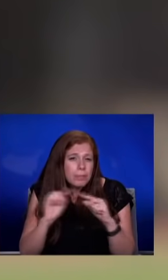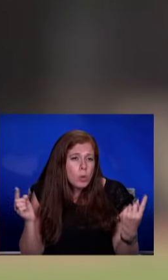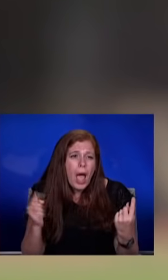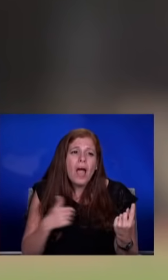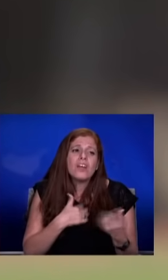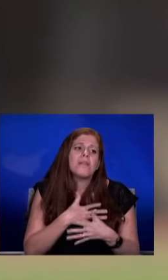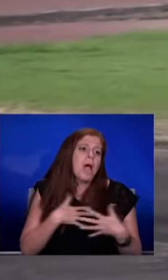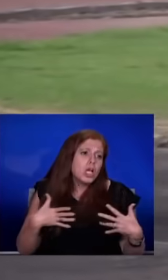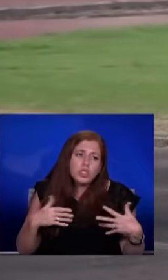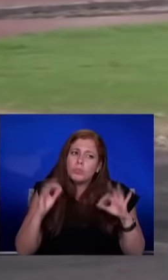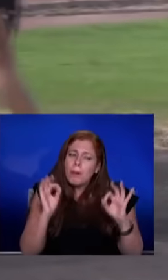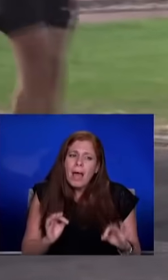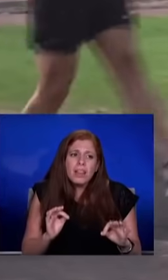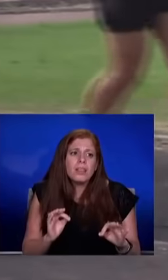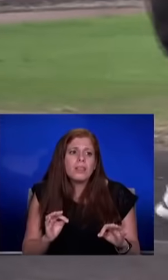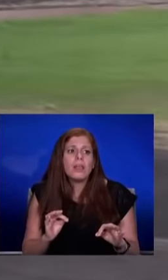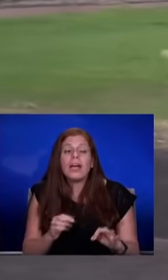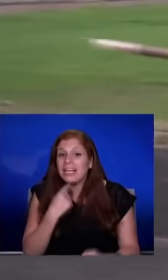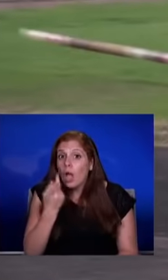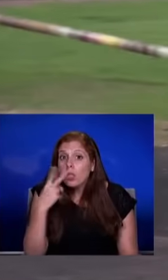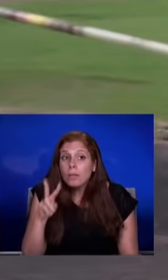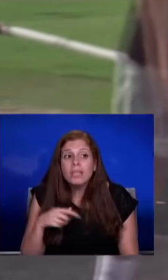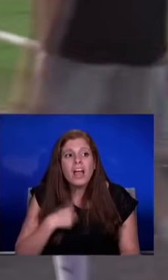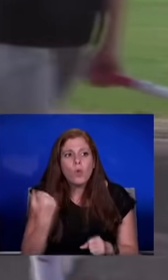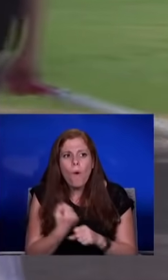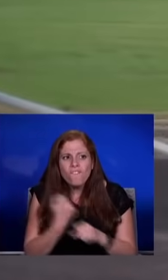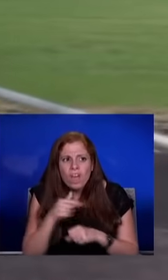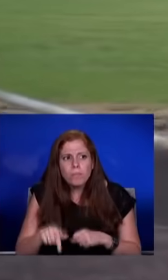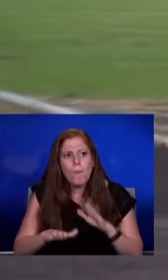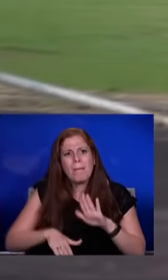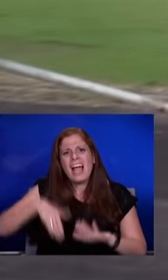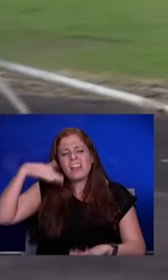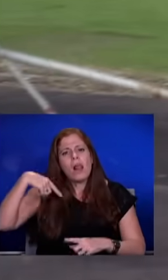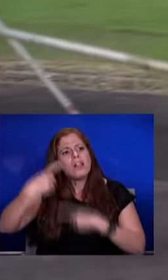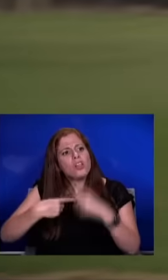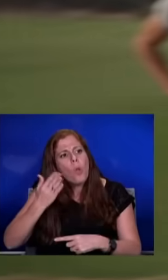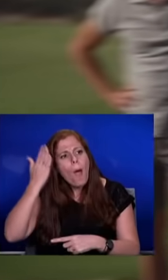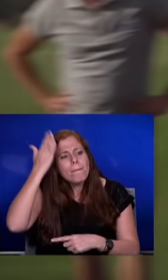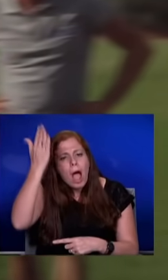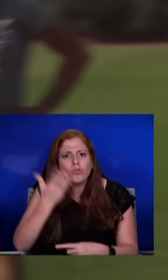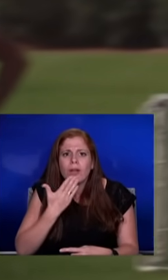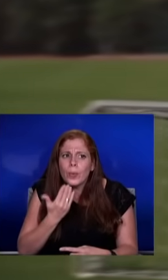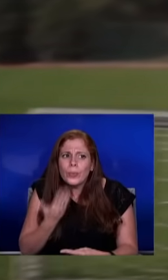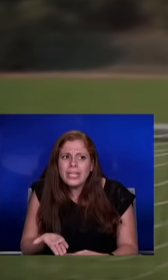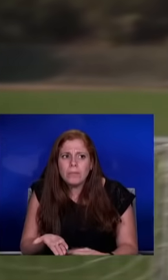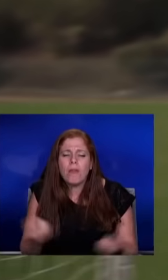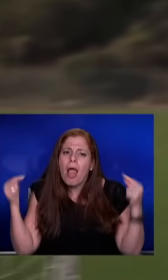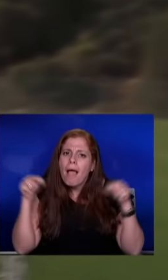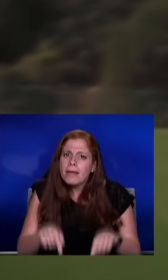יהודי, ובאמת, אני אגיד לך יותר מזה. אני עובד פה ואני מגדל את הדור הבא יהודים להגיע